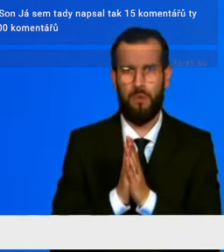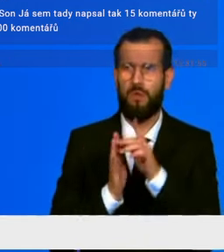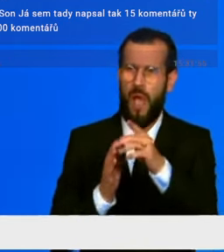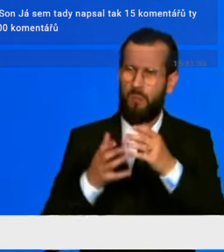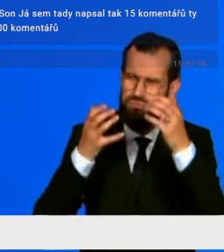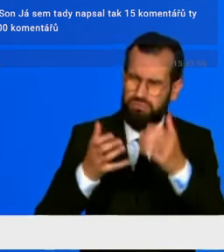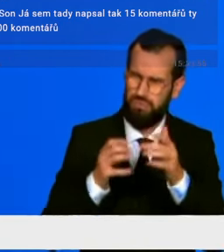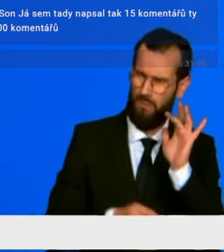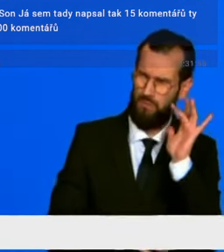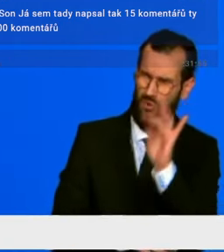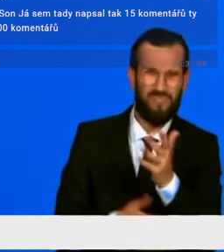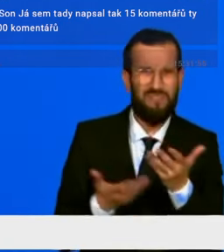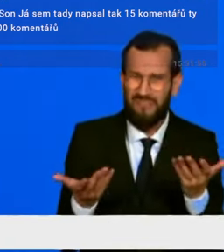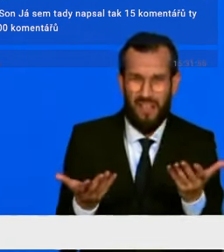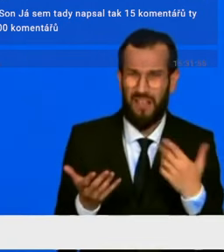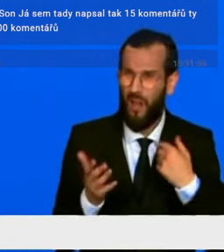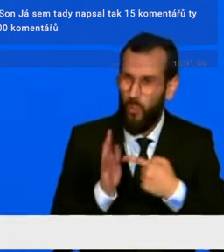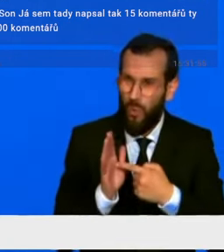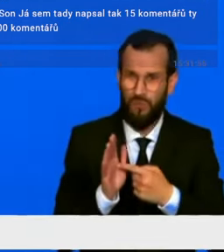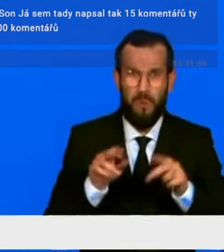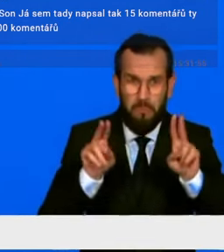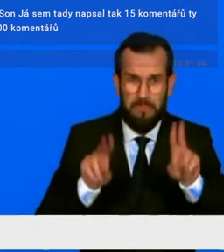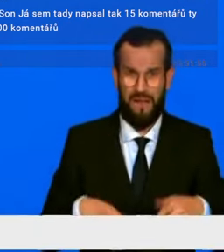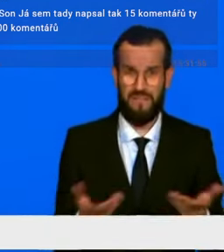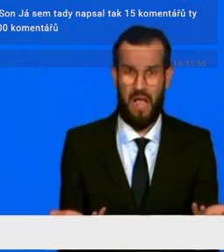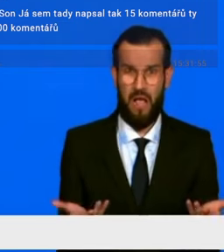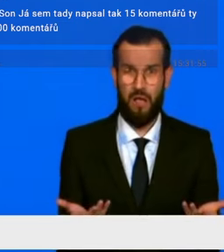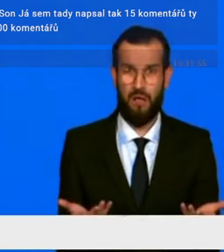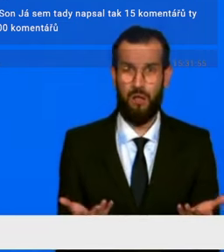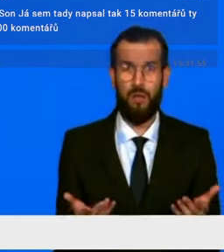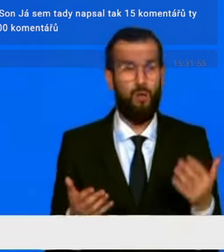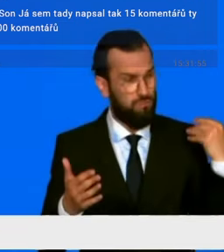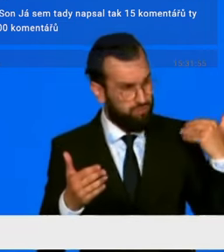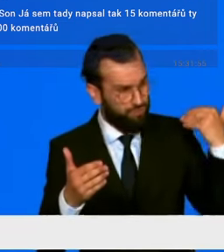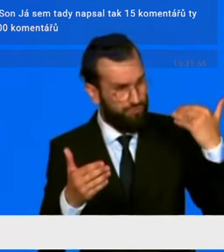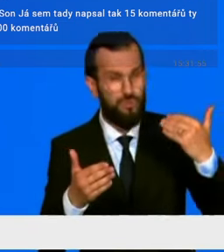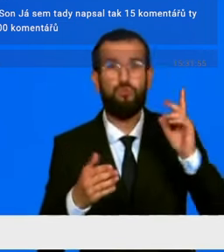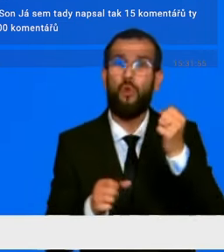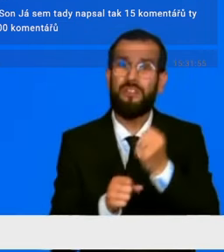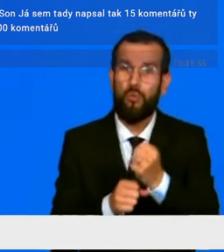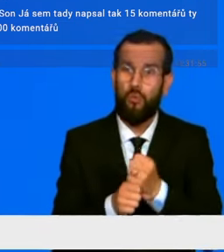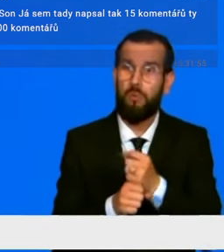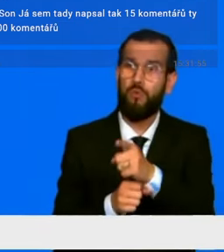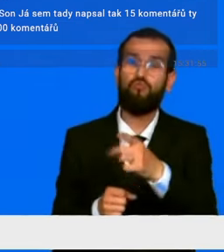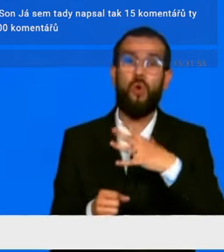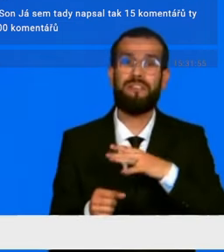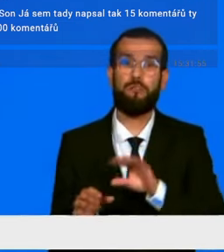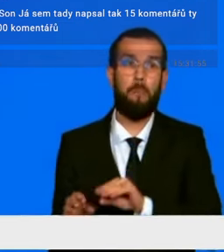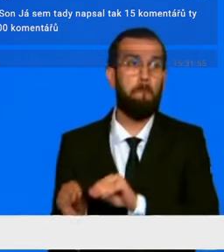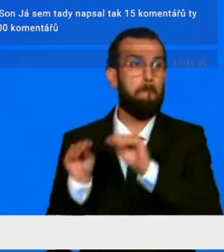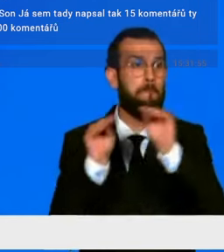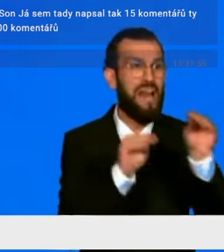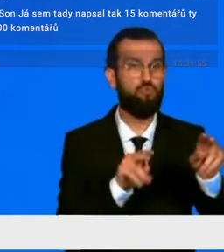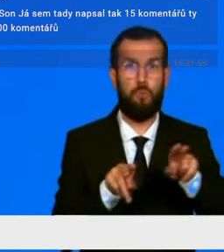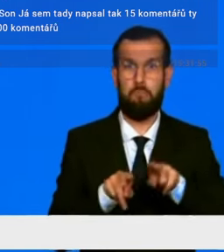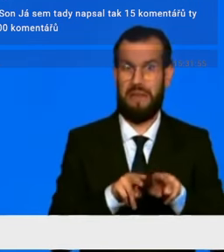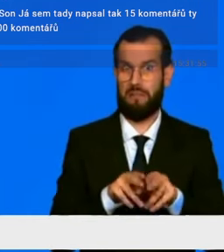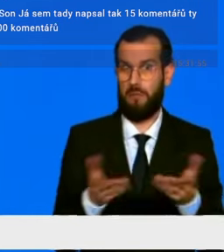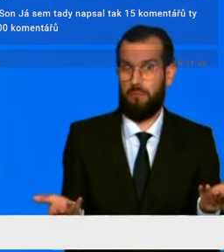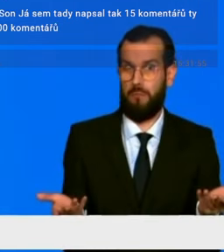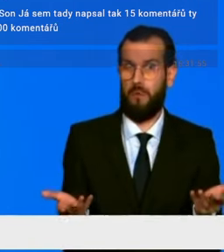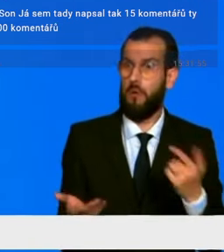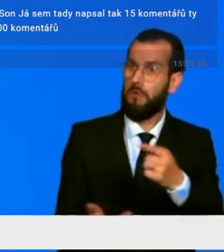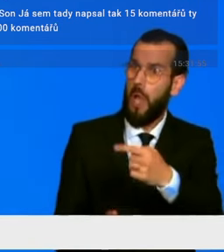arogancie Veď to je len prejav pravdy to čo to čo Tú pova zostalo a z čoho vy teraz chcete odísť do prezidentského paláca takže ja na tomto